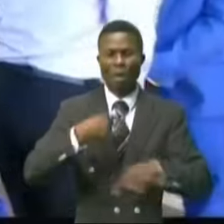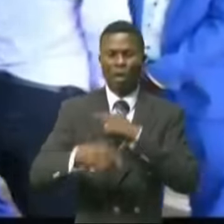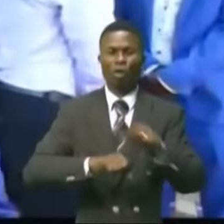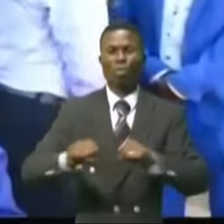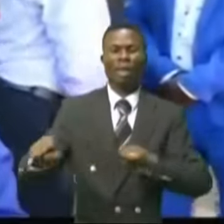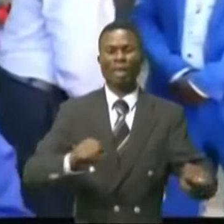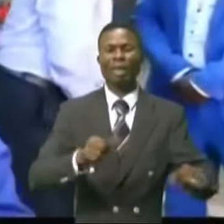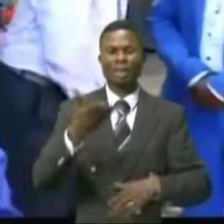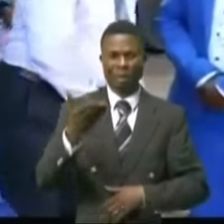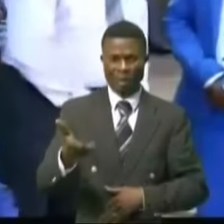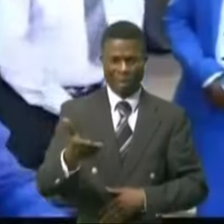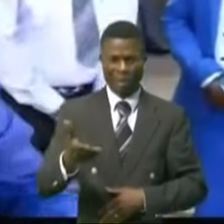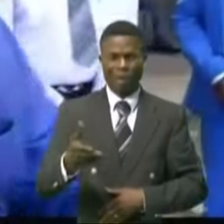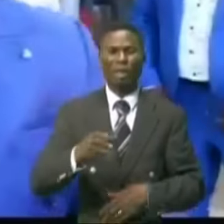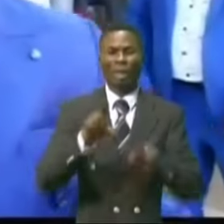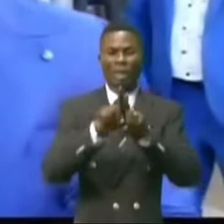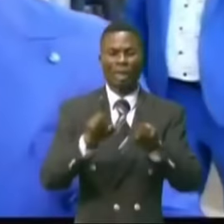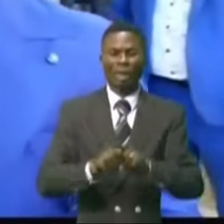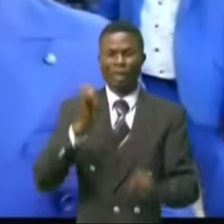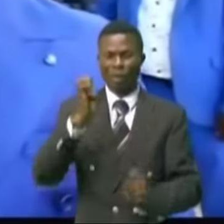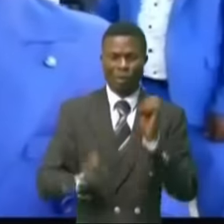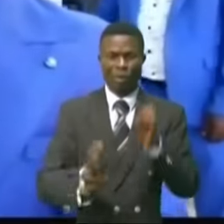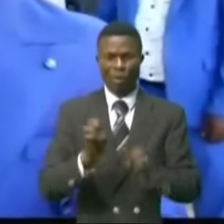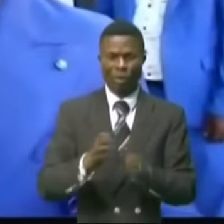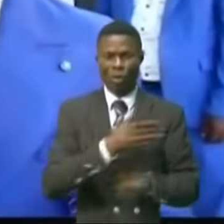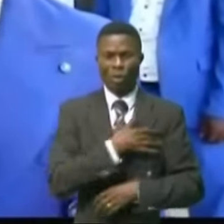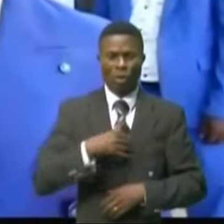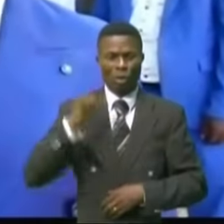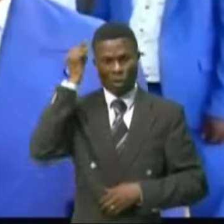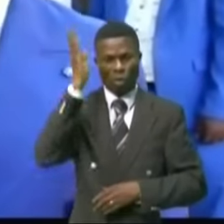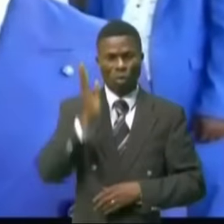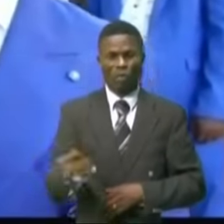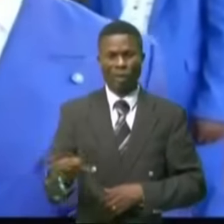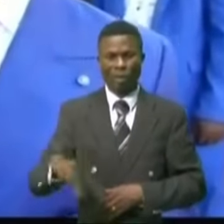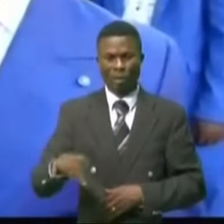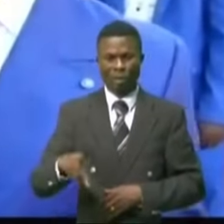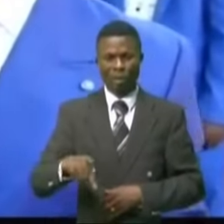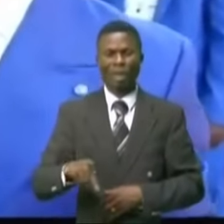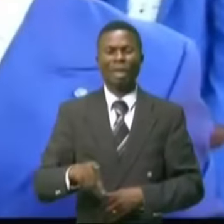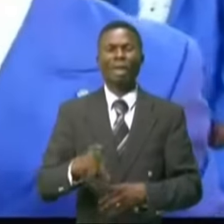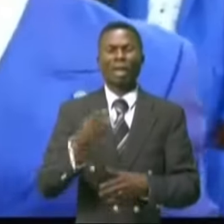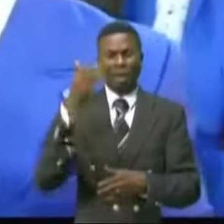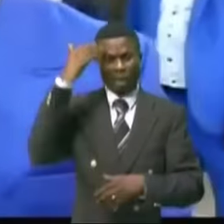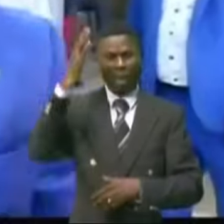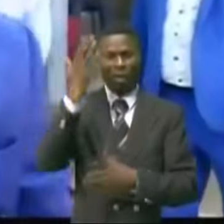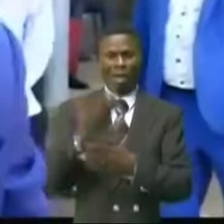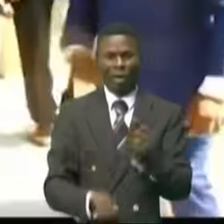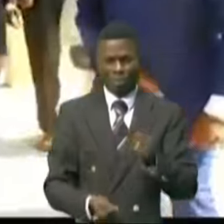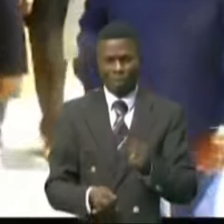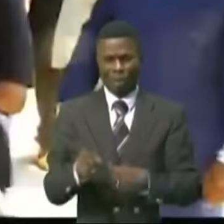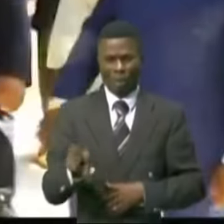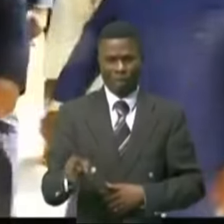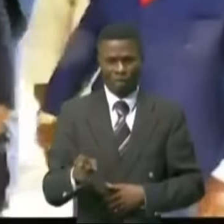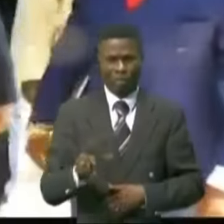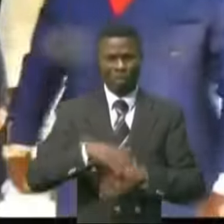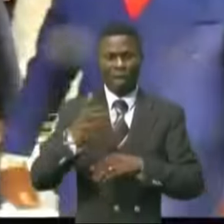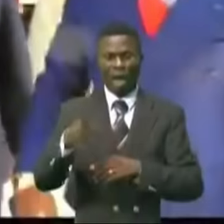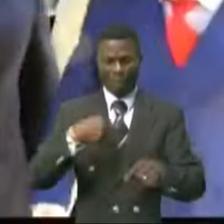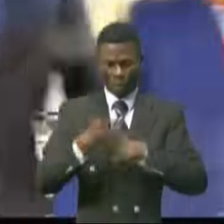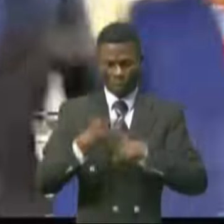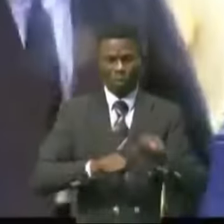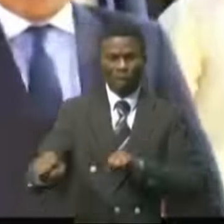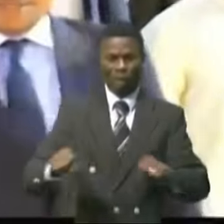ces épreuves évaluatives au nom du gouverneur de province de l'Équateur empêché. Après lancement,